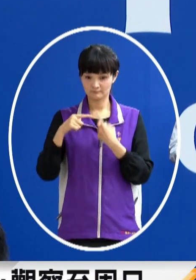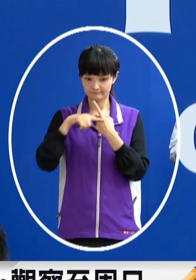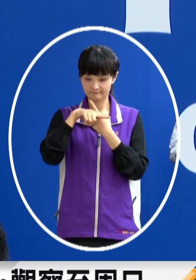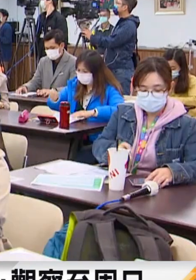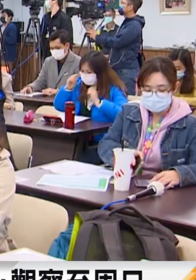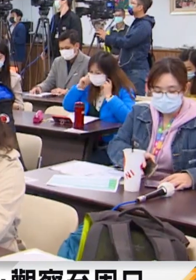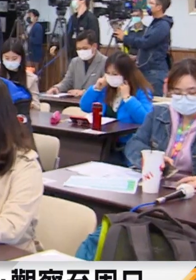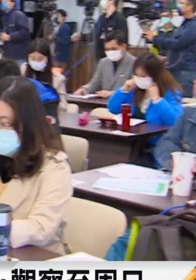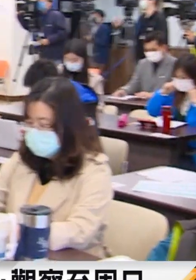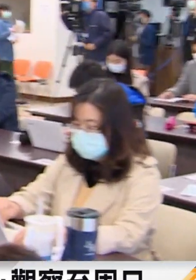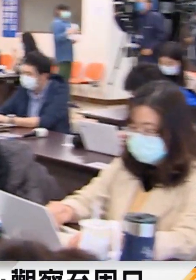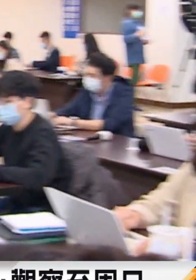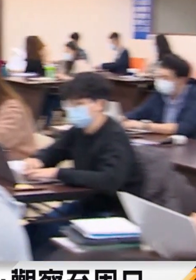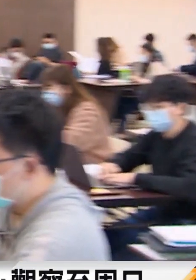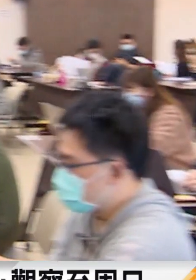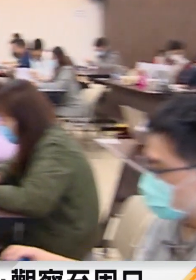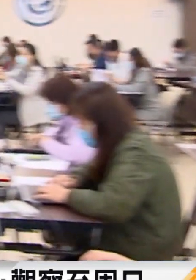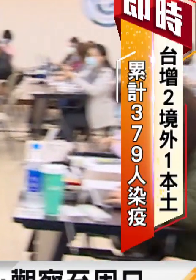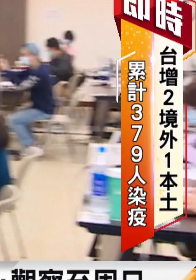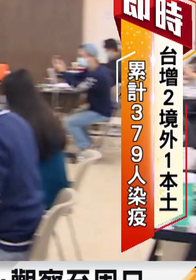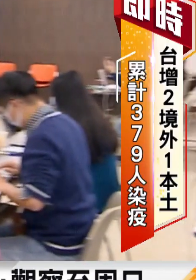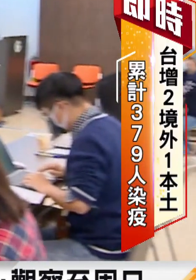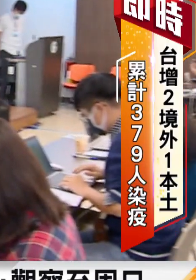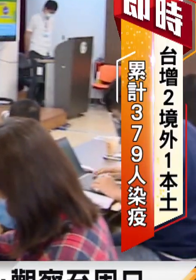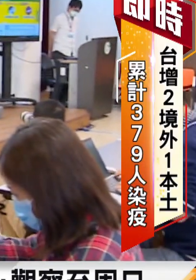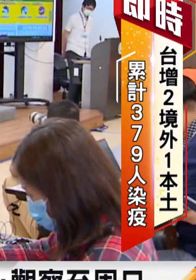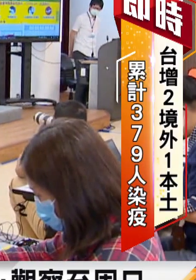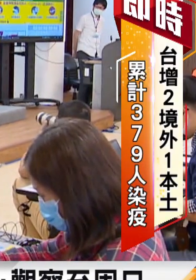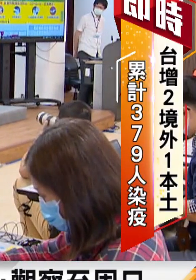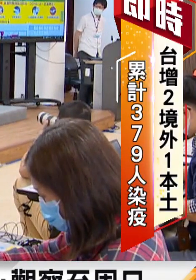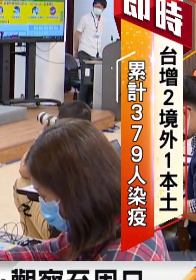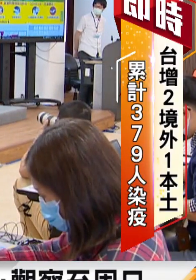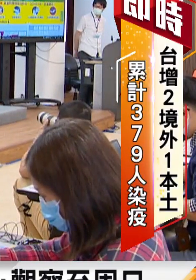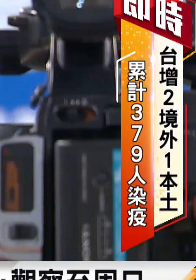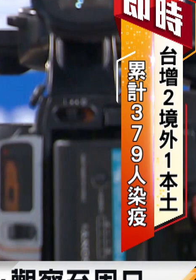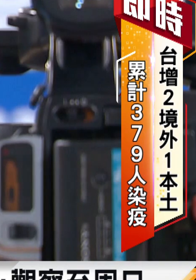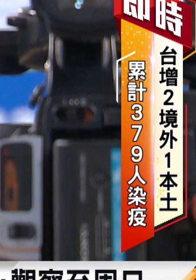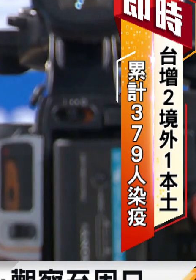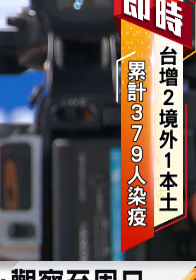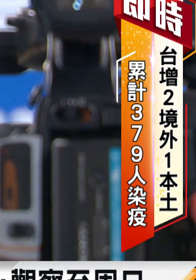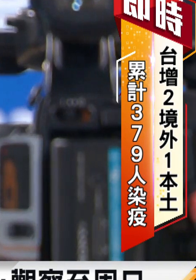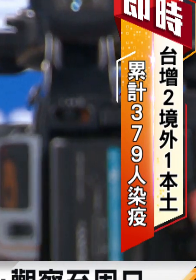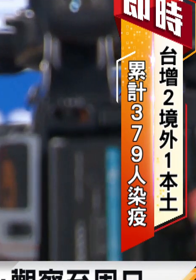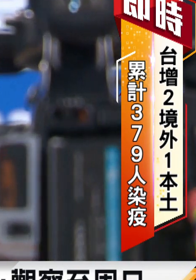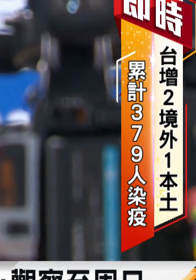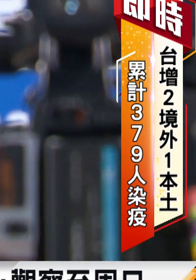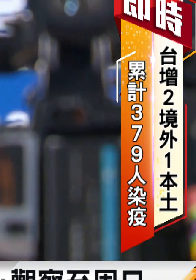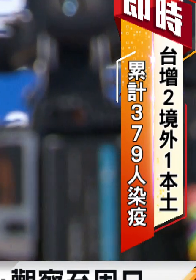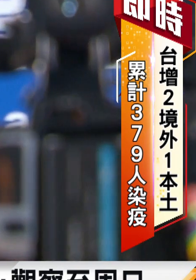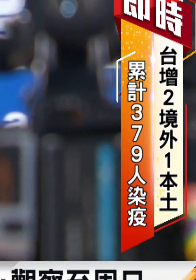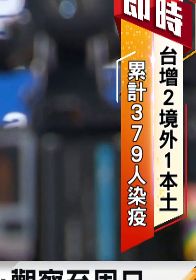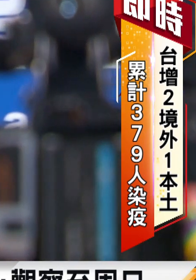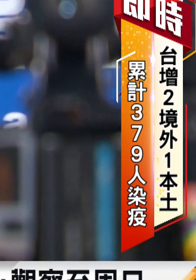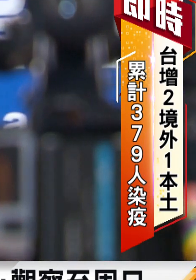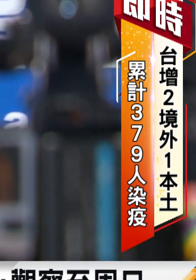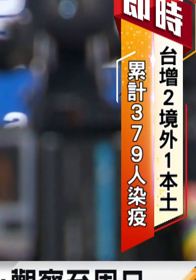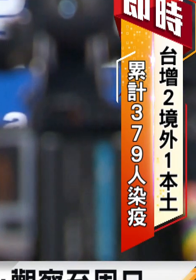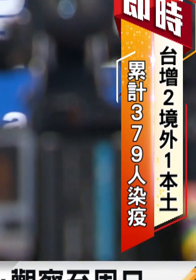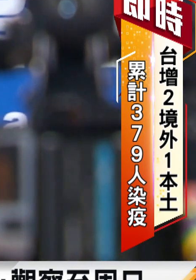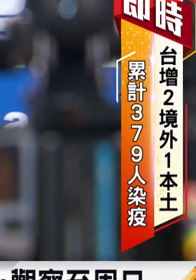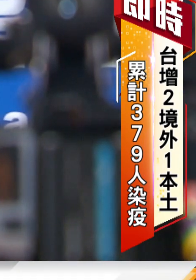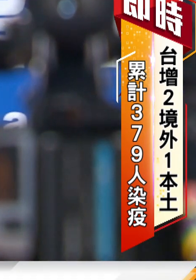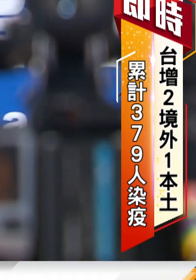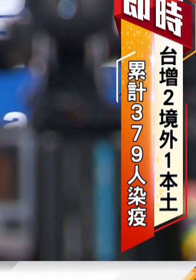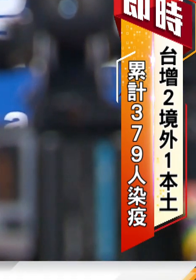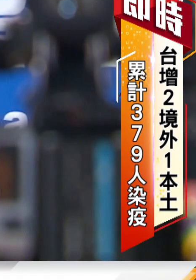调会持续掌握感染源，就怕引起恐慌，而国内确诊个案减少，难道是疫情稳定了吗？ 境外